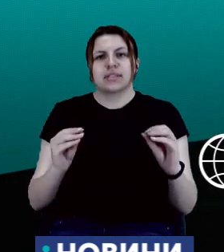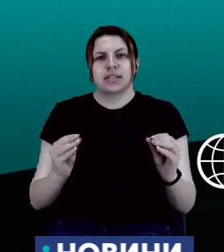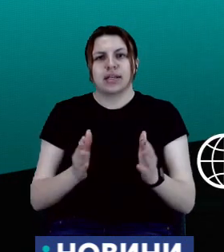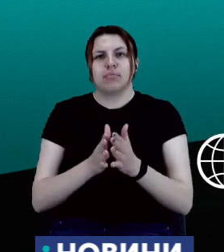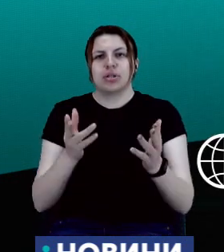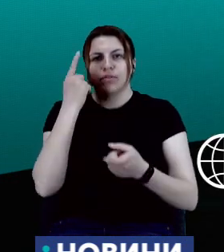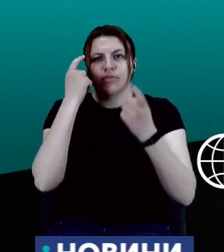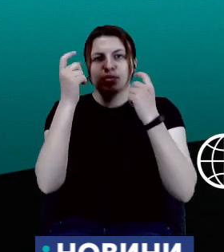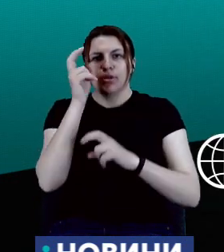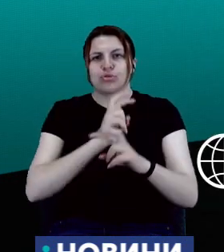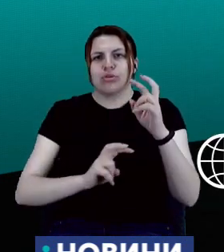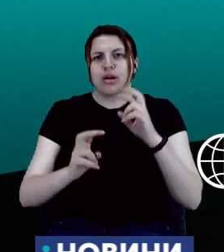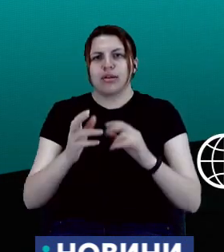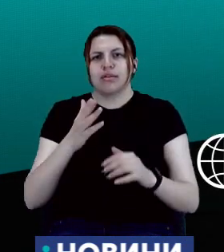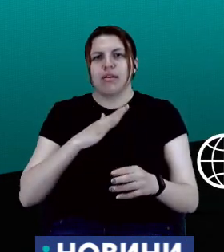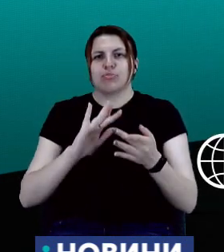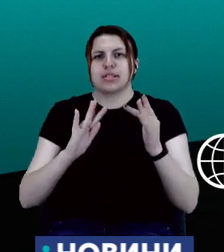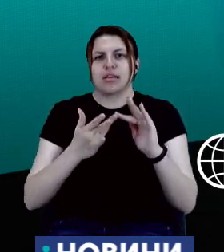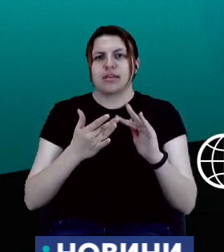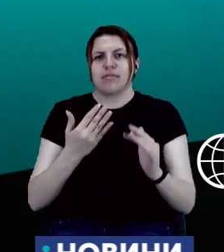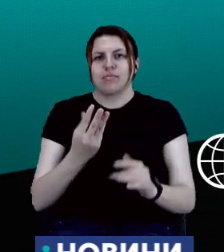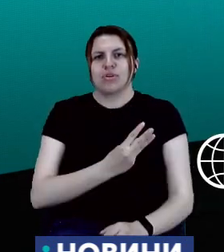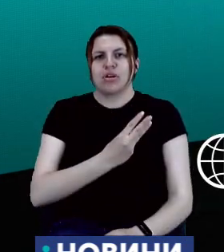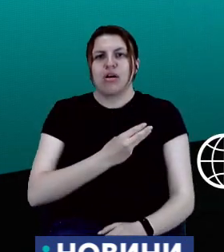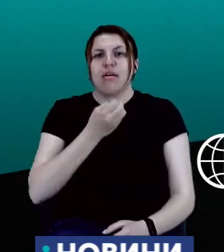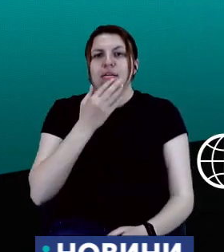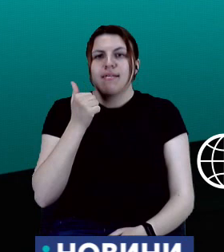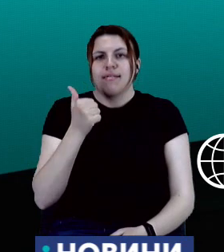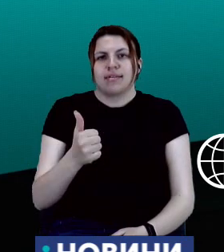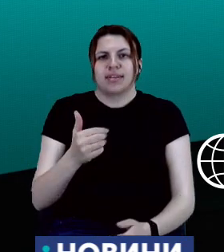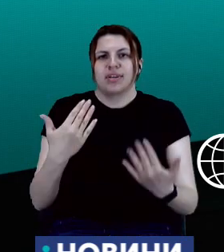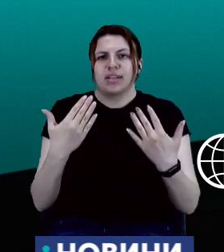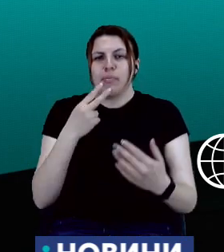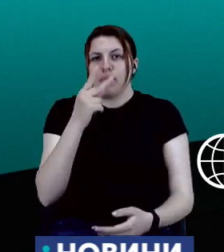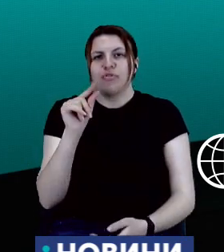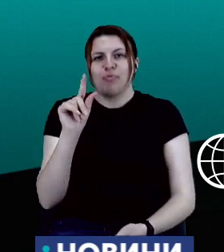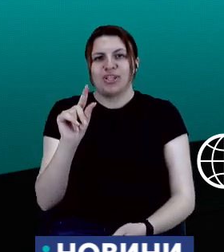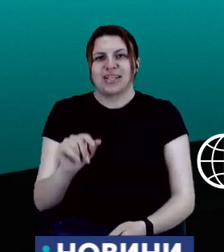шукайте на нашому сайті. Я бажаю вам гарних вихідних. Побачимось вже у понеділок.